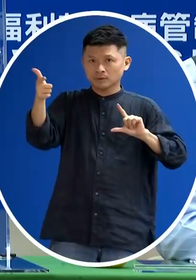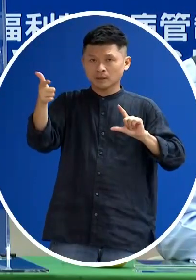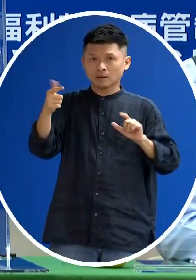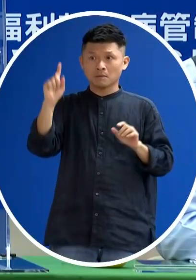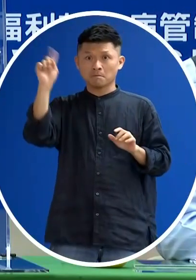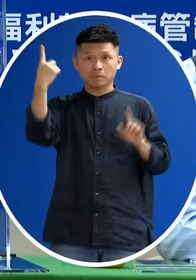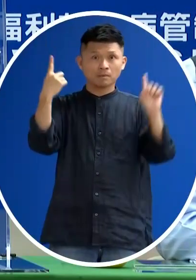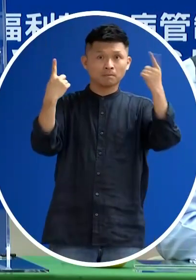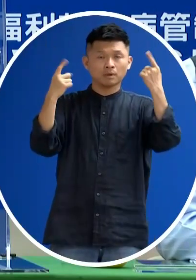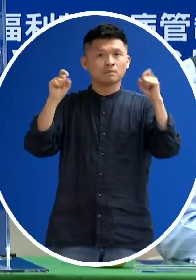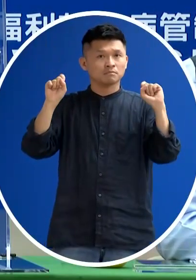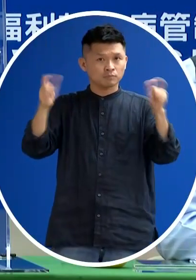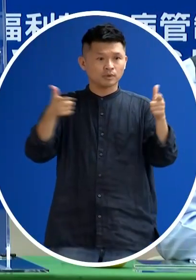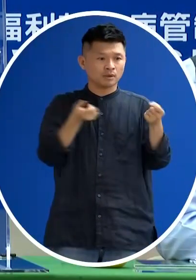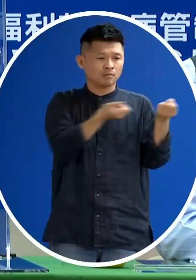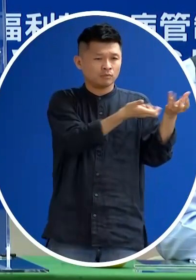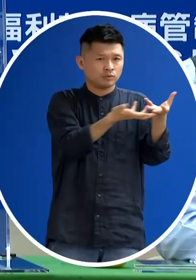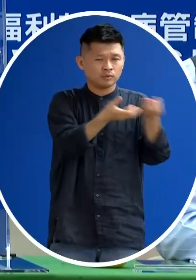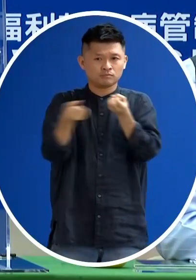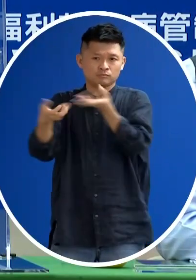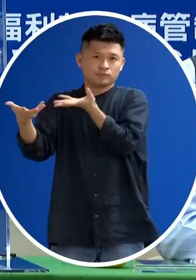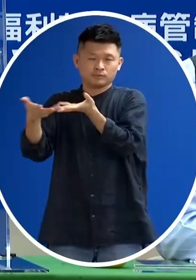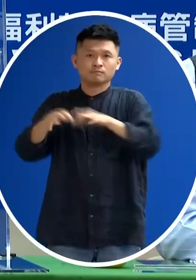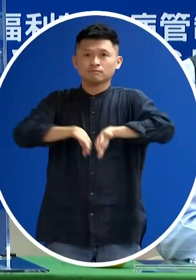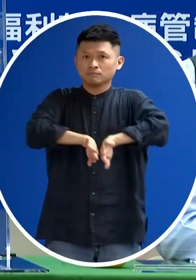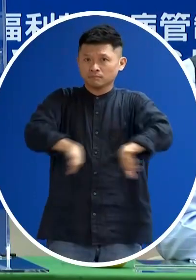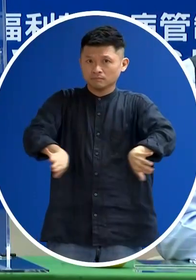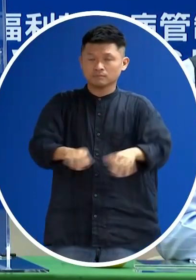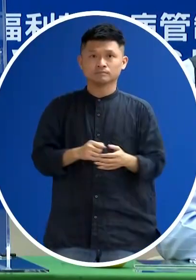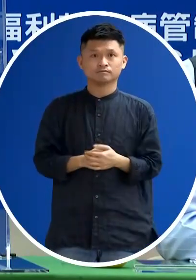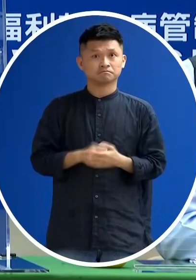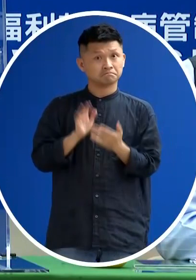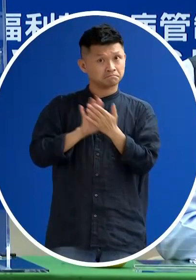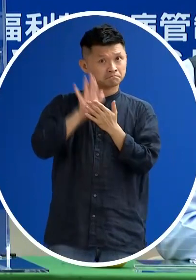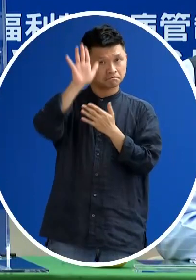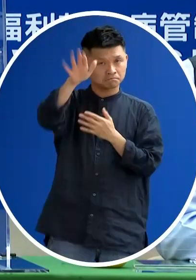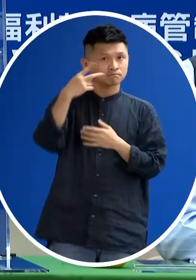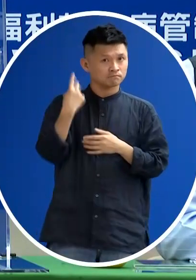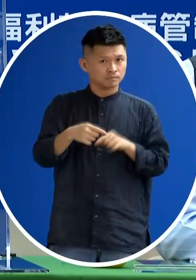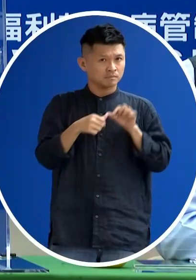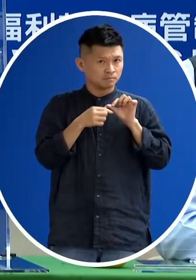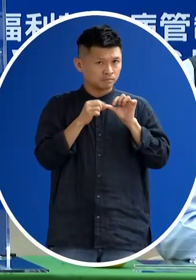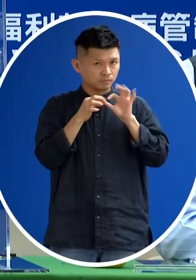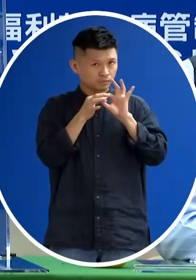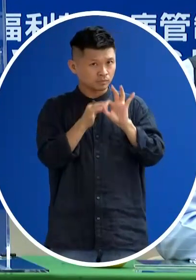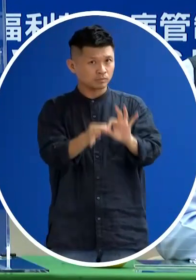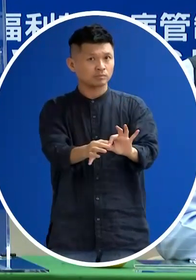聚哈，不同来源的一个群聚。好，那接下来当然还继续哈在。